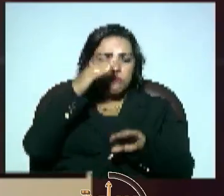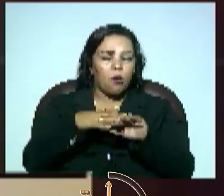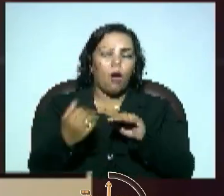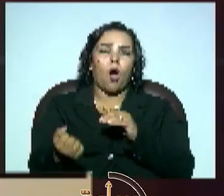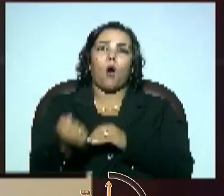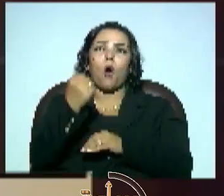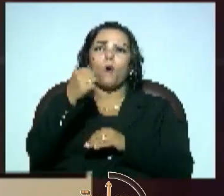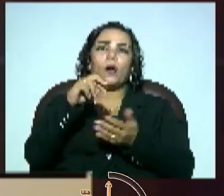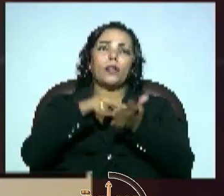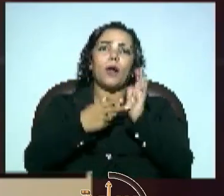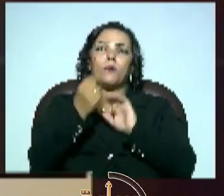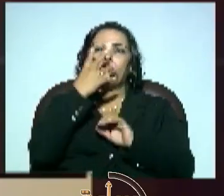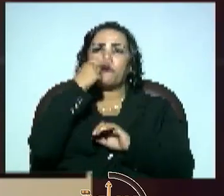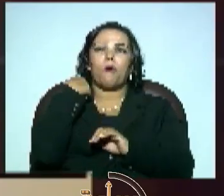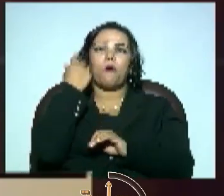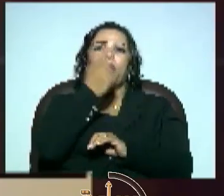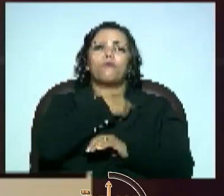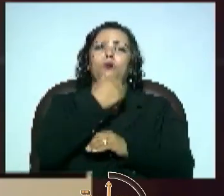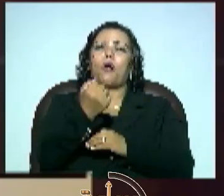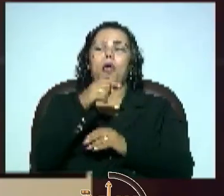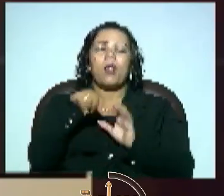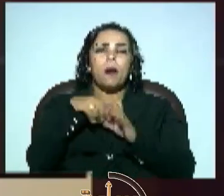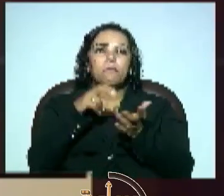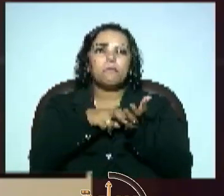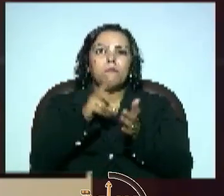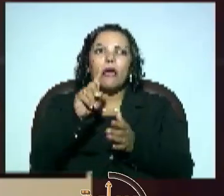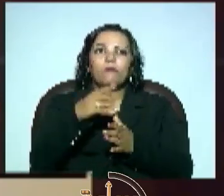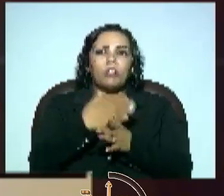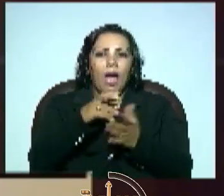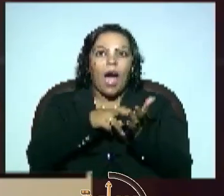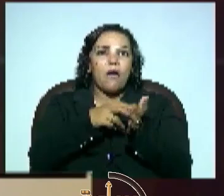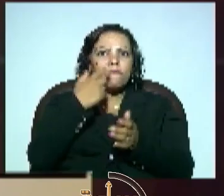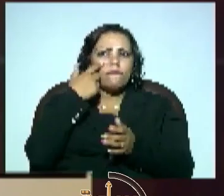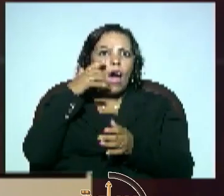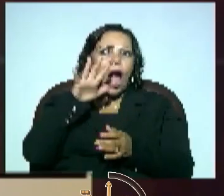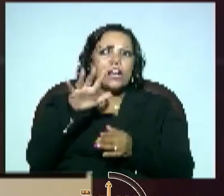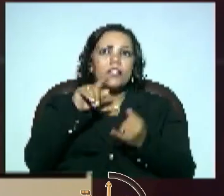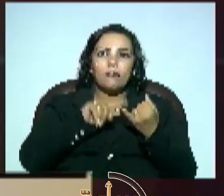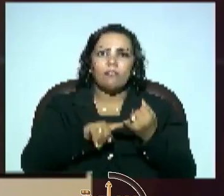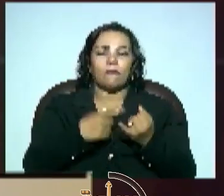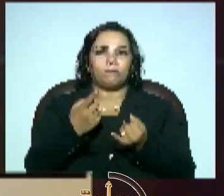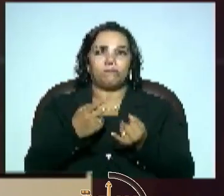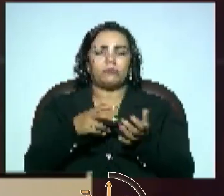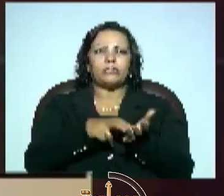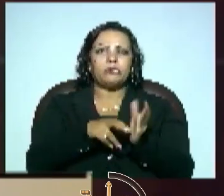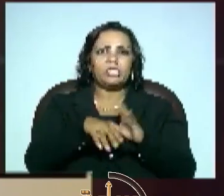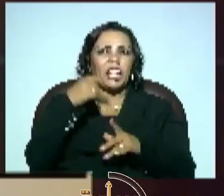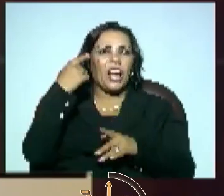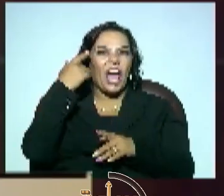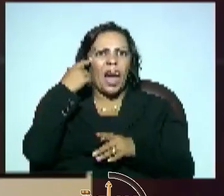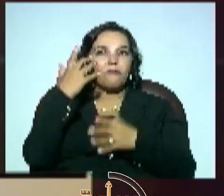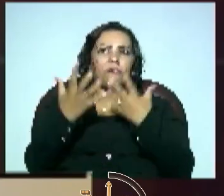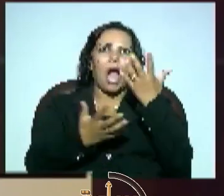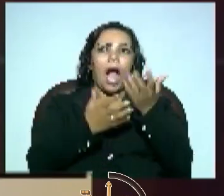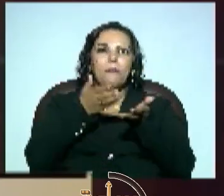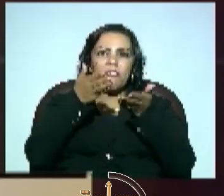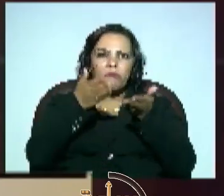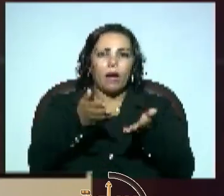عمل الروح اقوى بكتير. بلاش نبقى خايفين قوي من الحسد، خايفين قوي. كل دي مظاهر